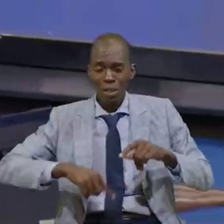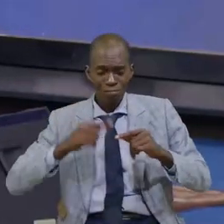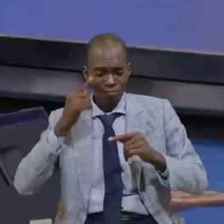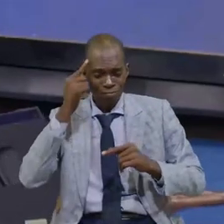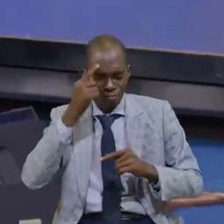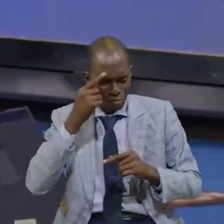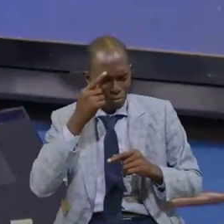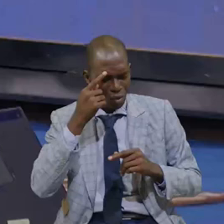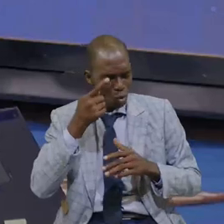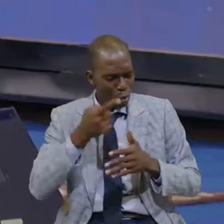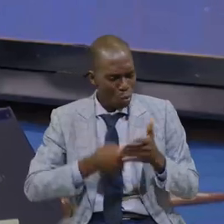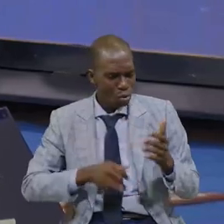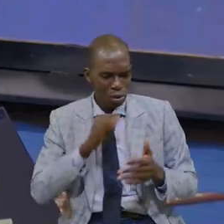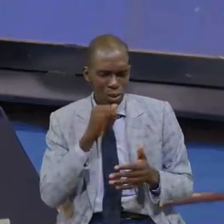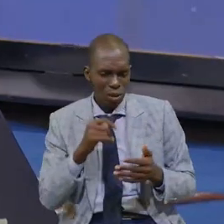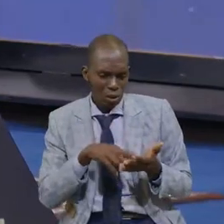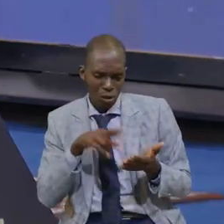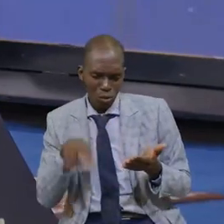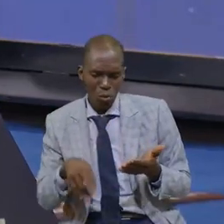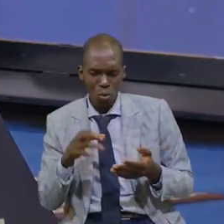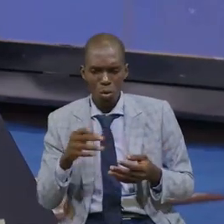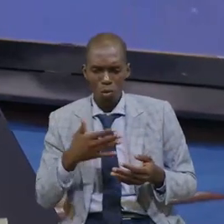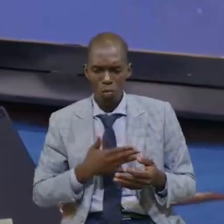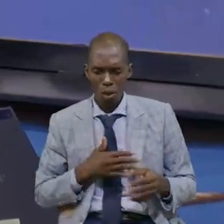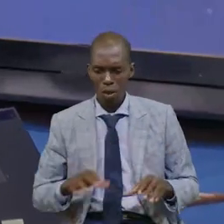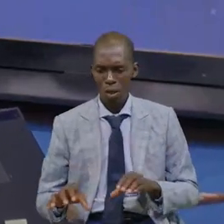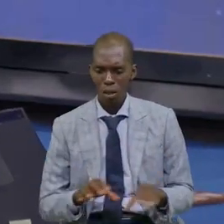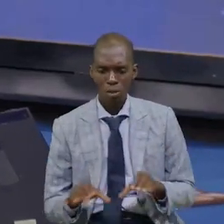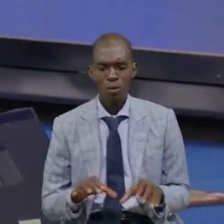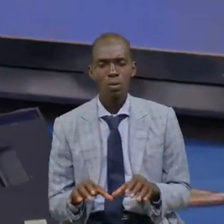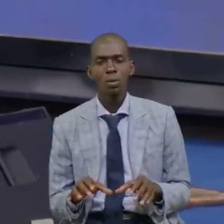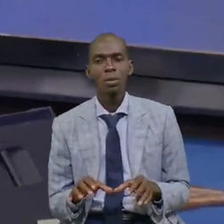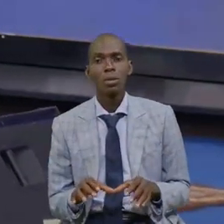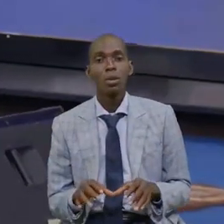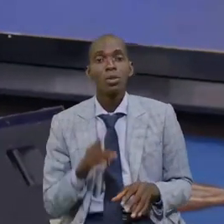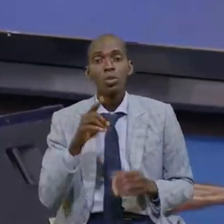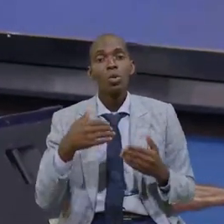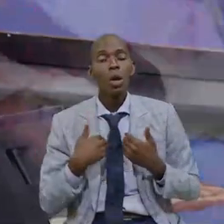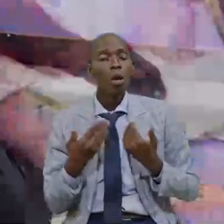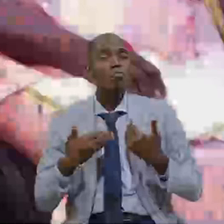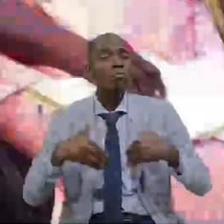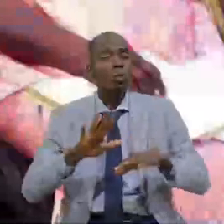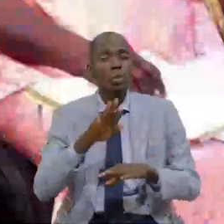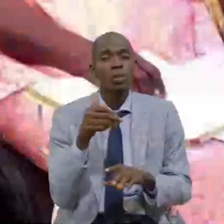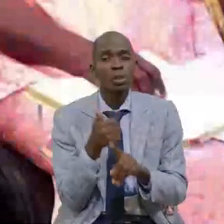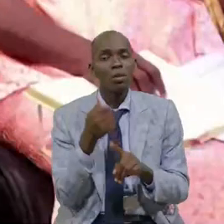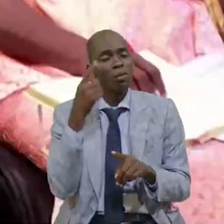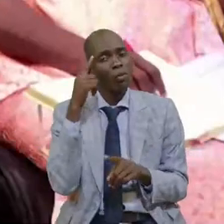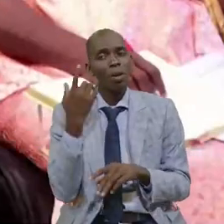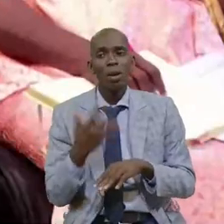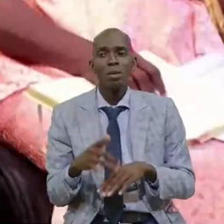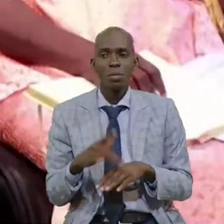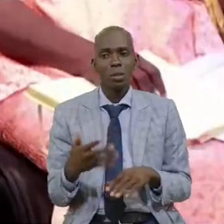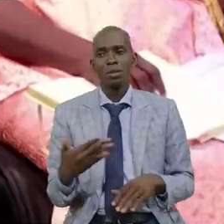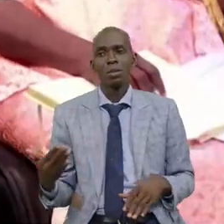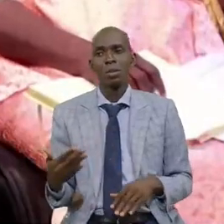plus réfléchir. Quel est le résultat des actions de mes mains? Oui, tu t'es vendu gratuitement.